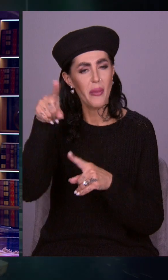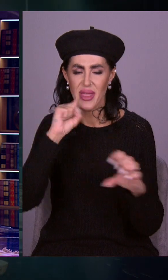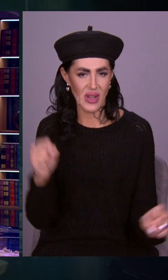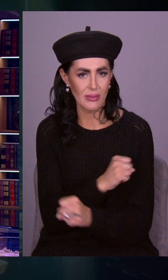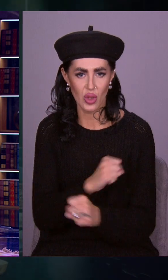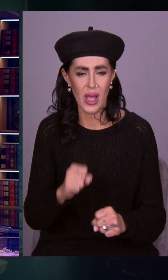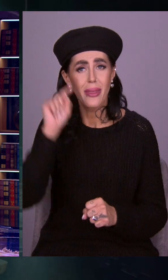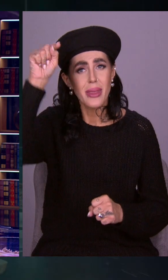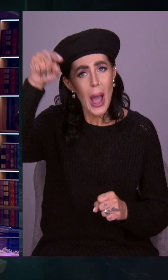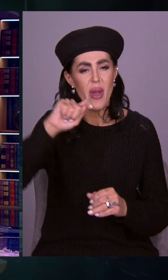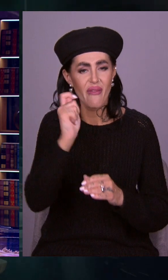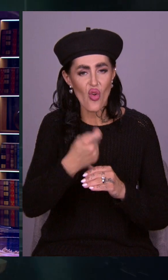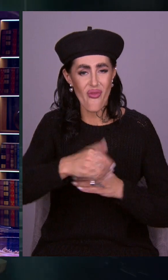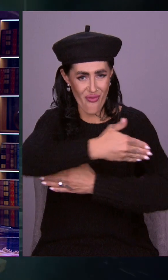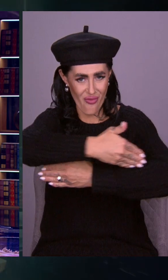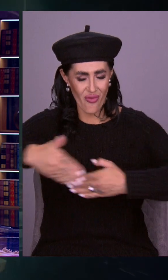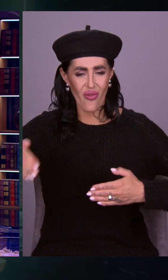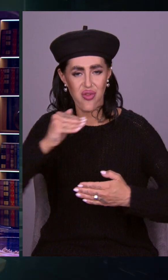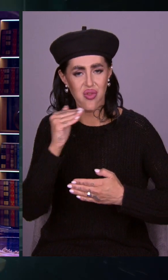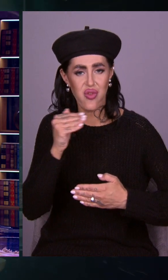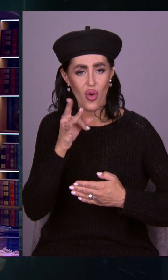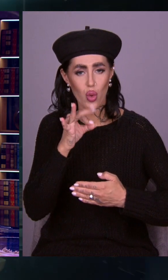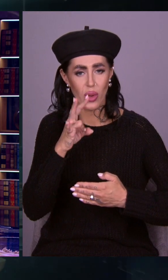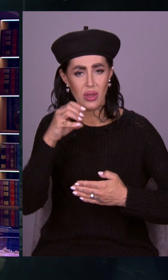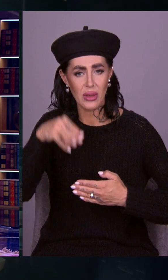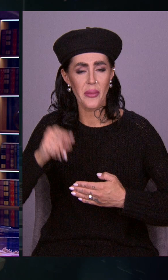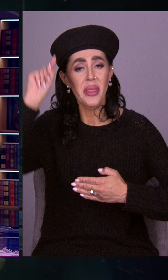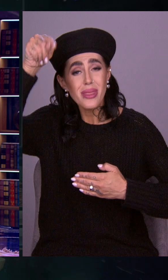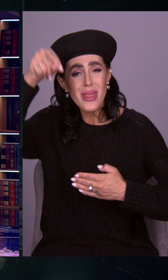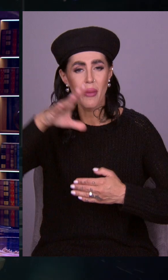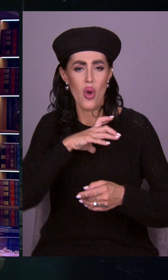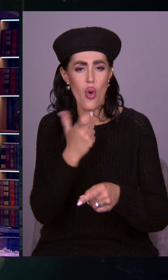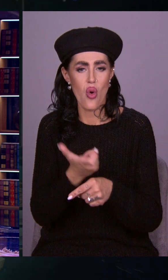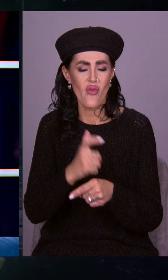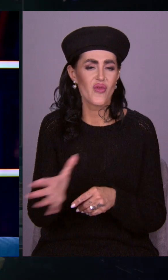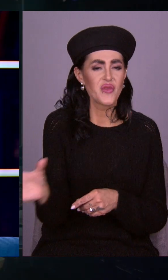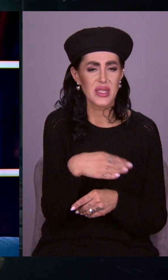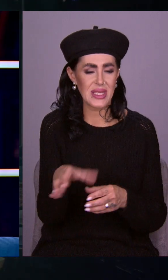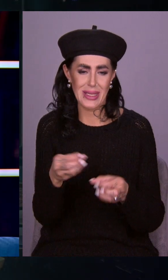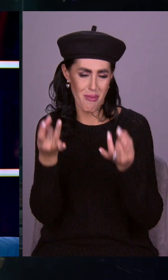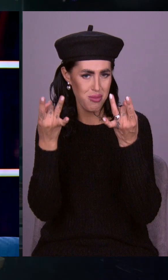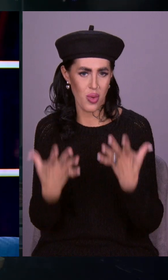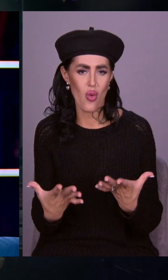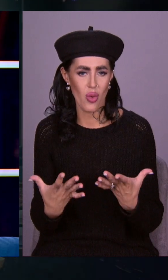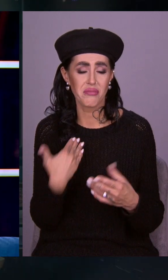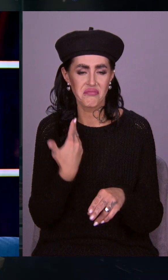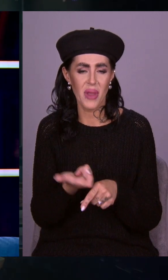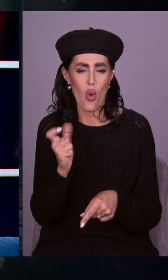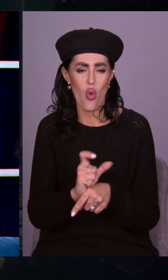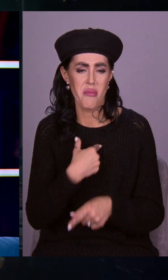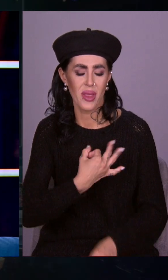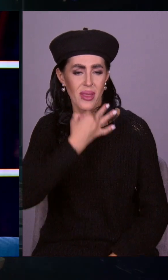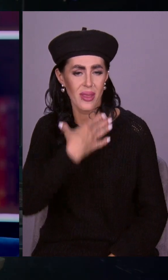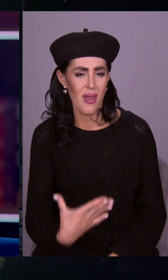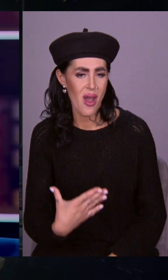можеш нічого. Ти там просто можеш бути тільки собою. І це гарне місце, щоб пізнати себе насправді справжньою. Так. І мені це дуже подобається, тому